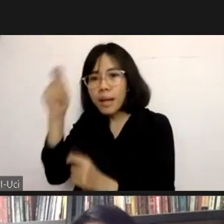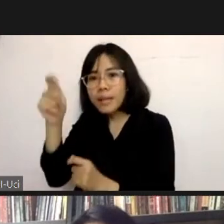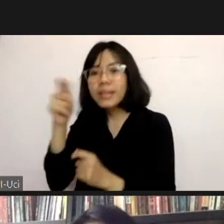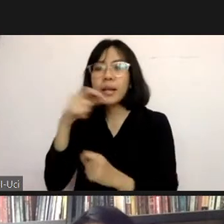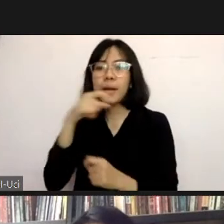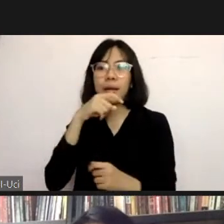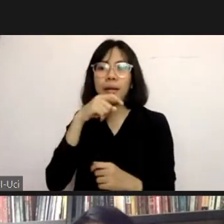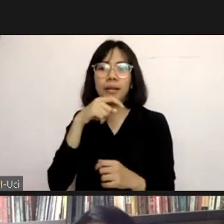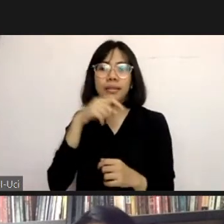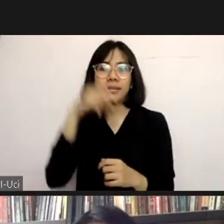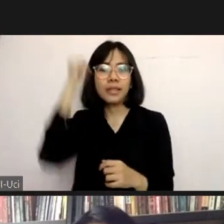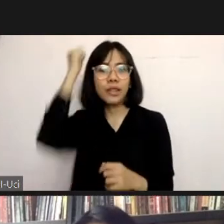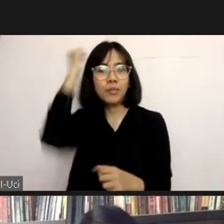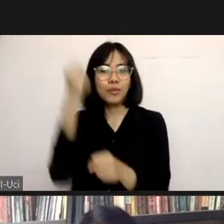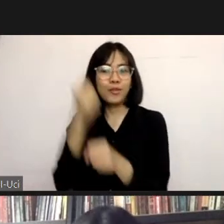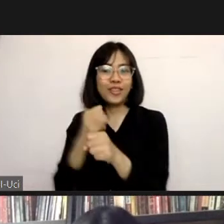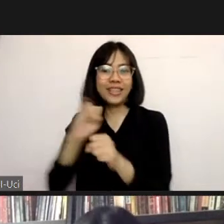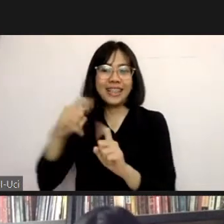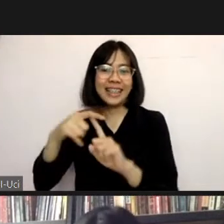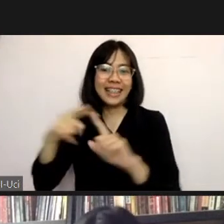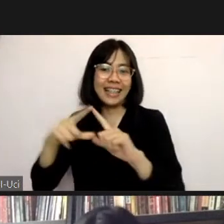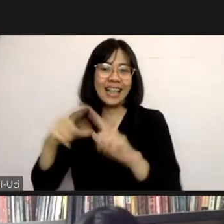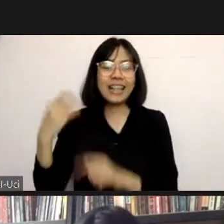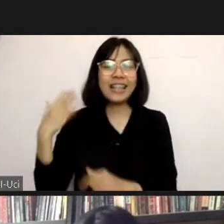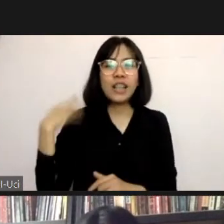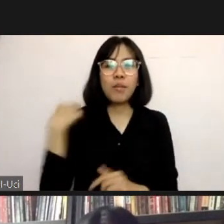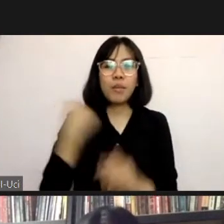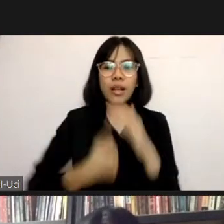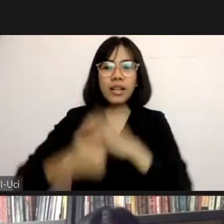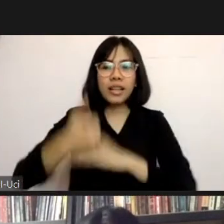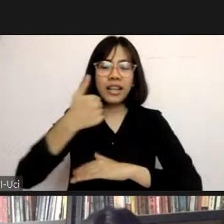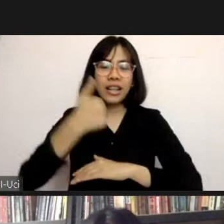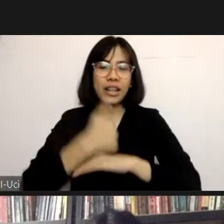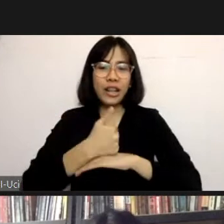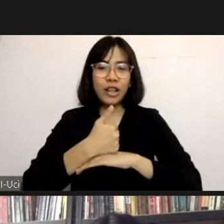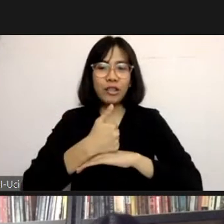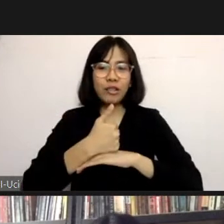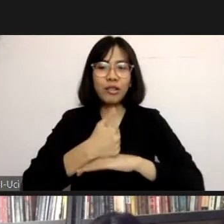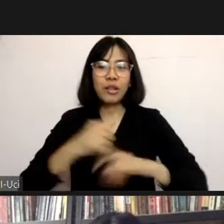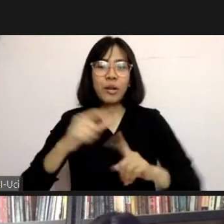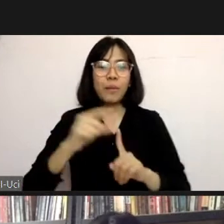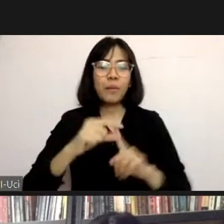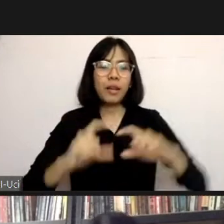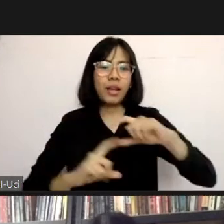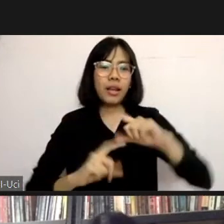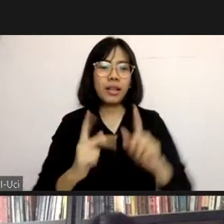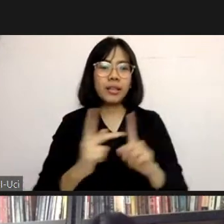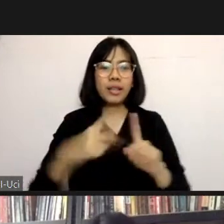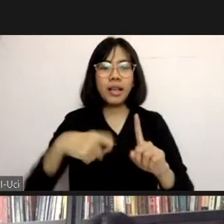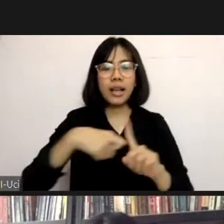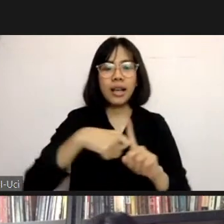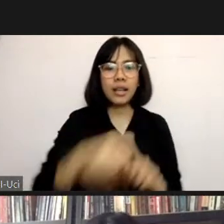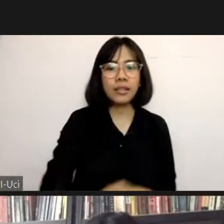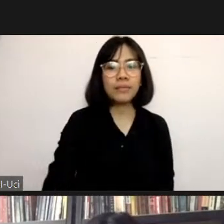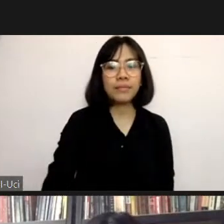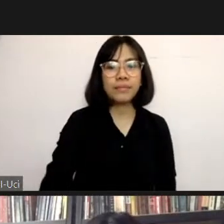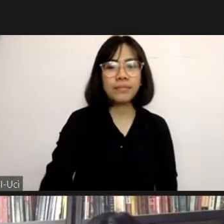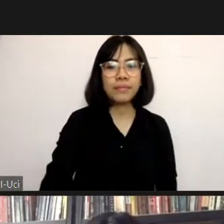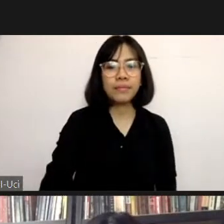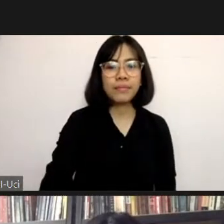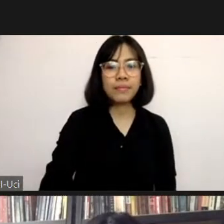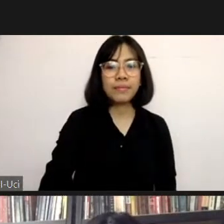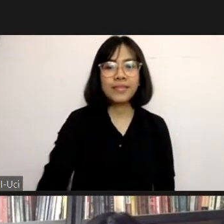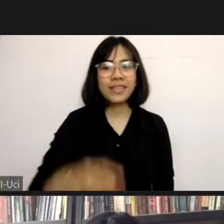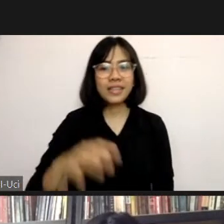Damayanti, Direktur Eksekutif dari Pusat Studi Hukum dan Kebijakan Indonesia, lalu juga para pembicara, Mas